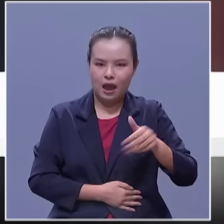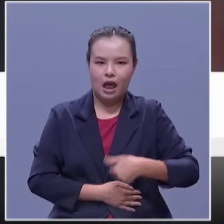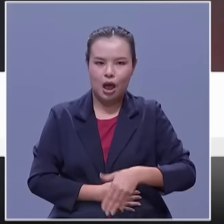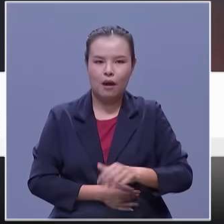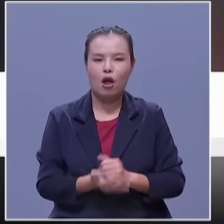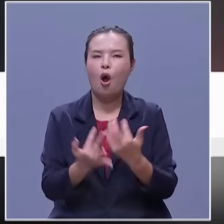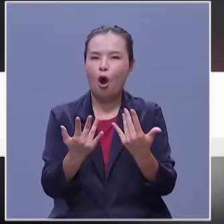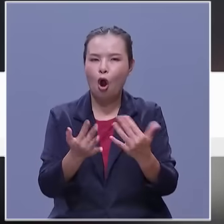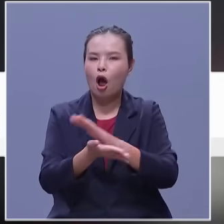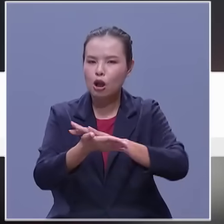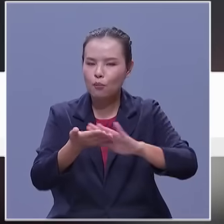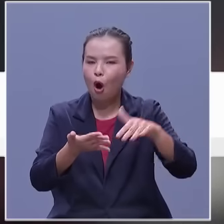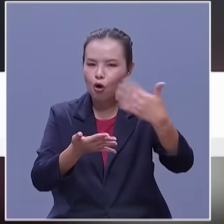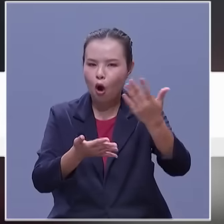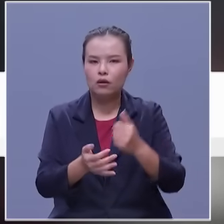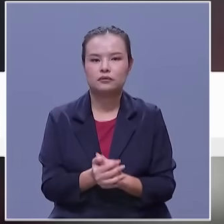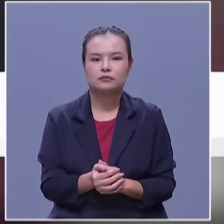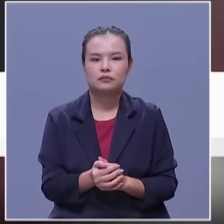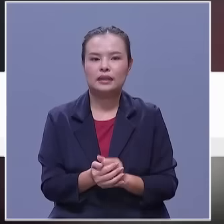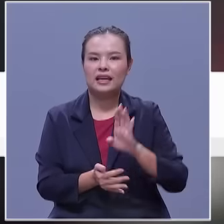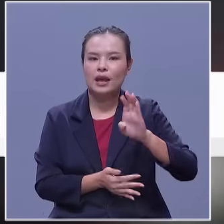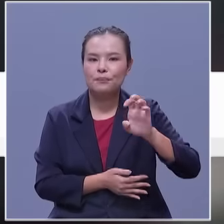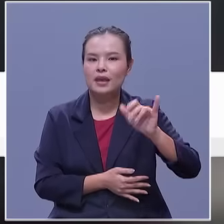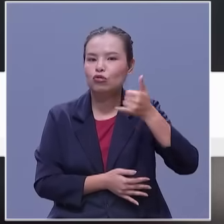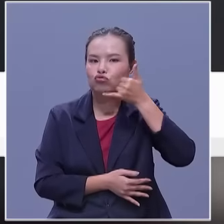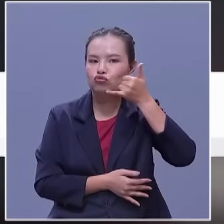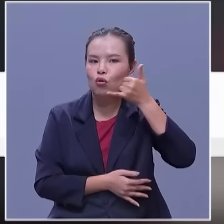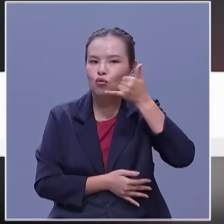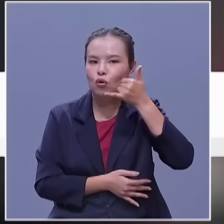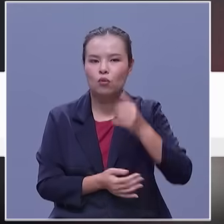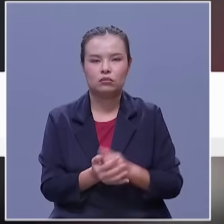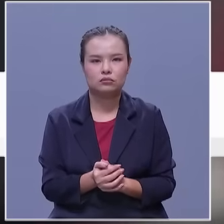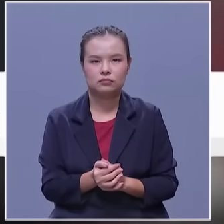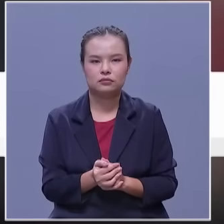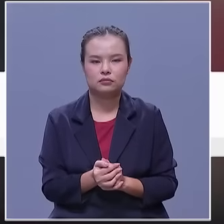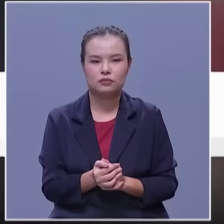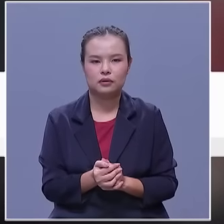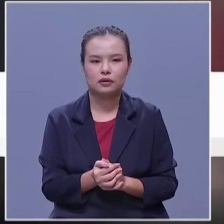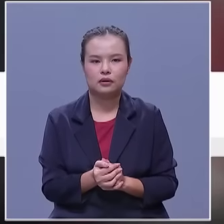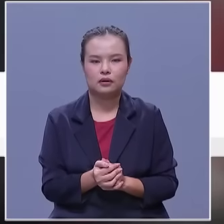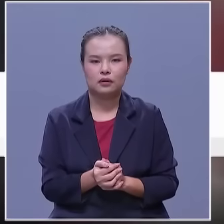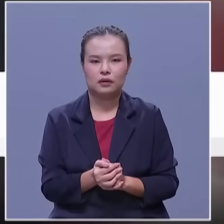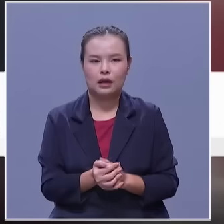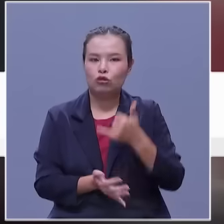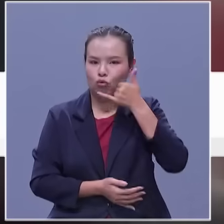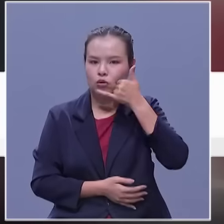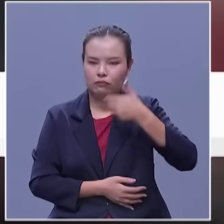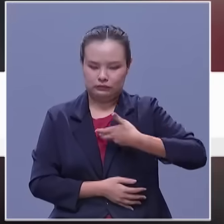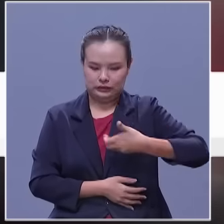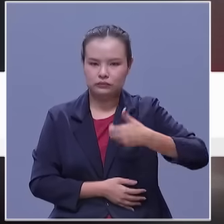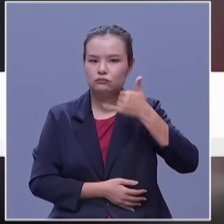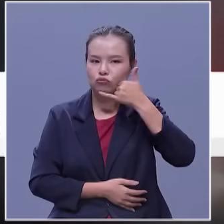เสร็จเรื่องพอเสร็จแล้วให้โให้เราใช้โทรศัพท์